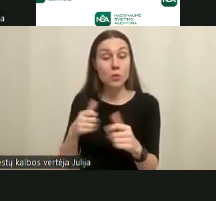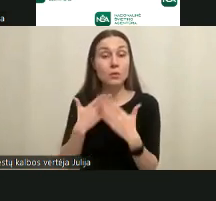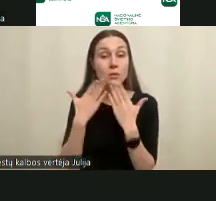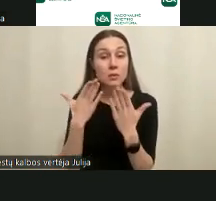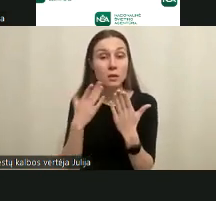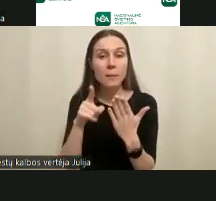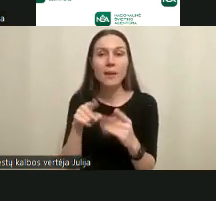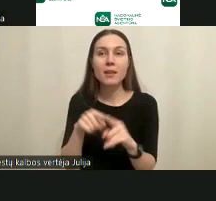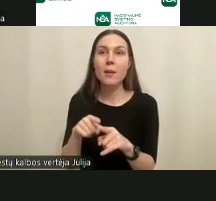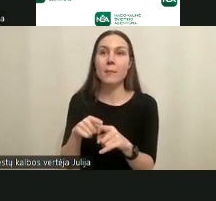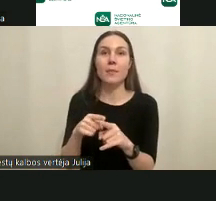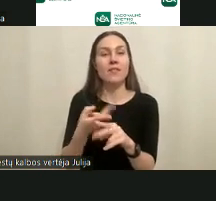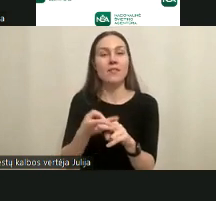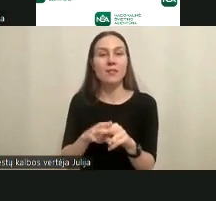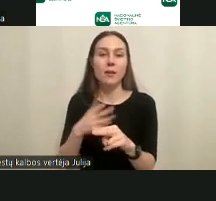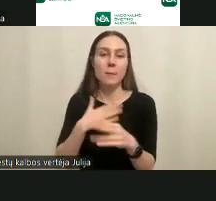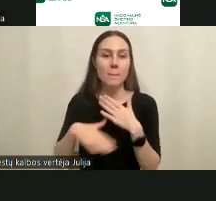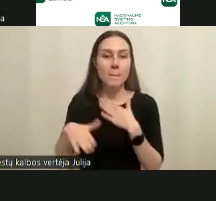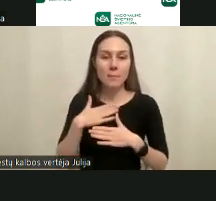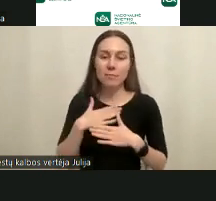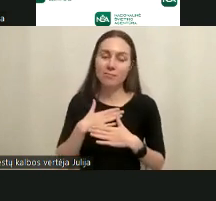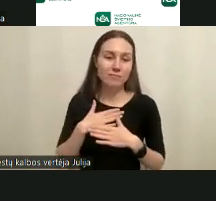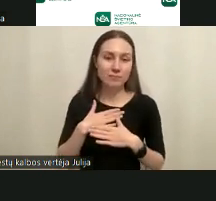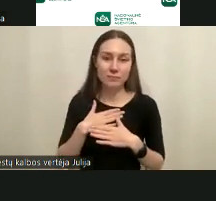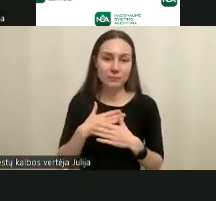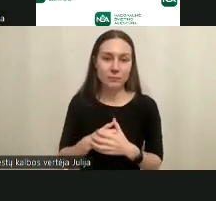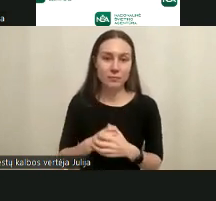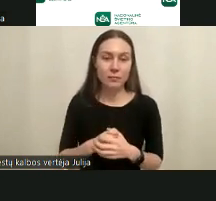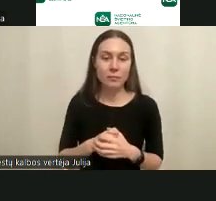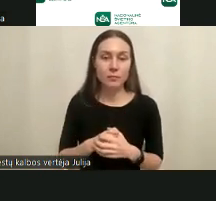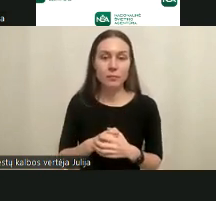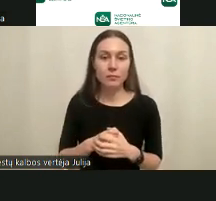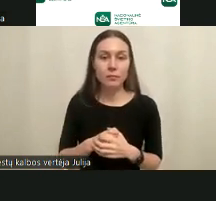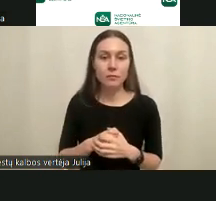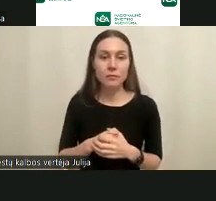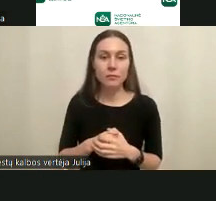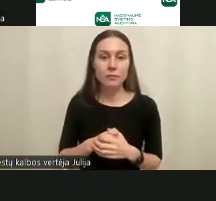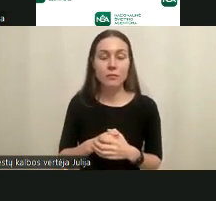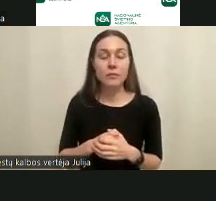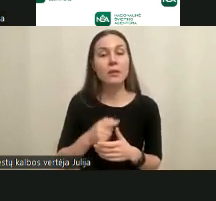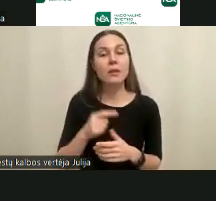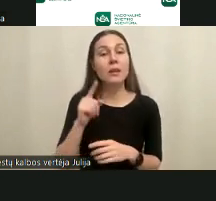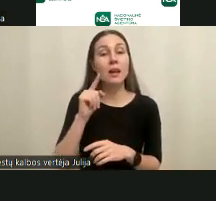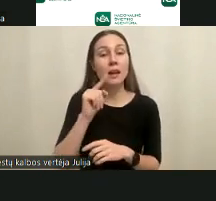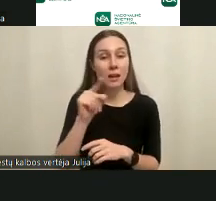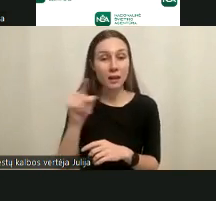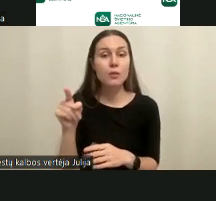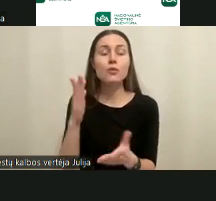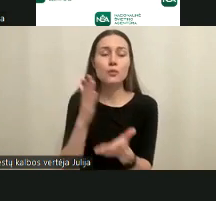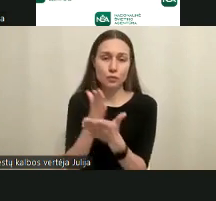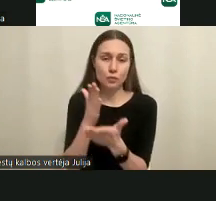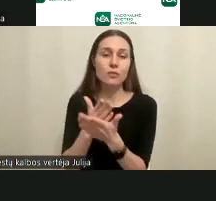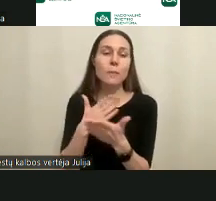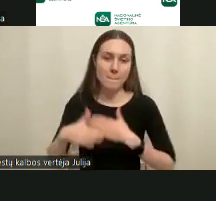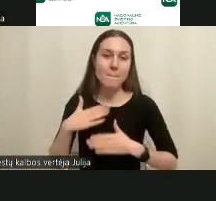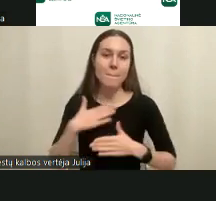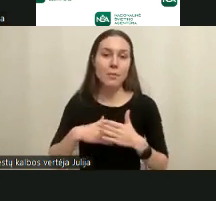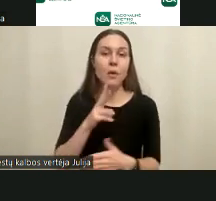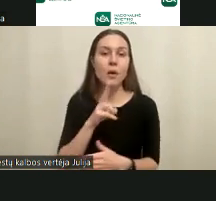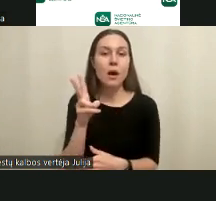jo malonumui. Tai nėra įmanoma. Na, kai kuriems taip yra malonumai. Tie, kurie